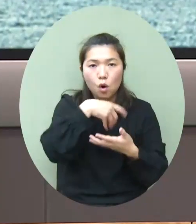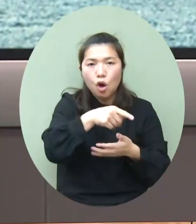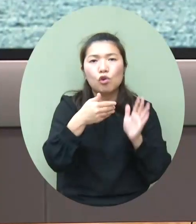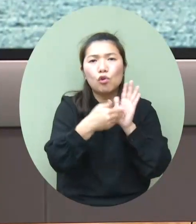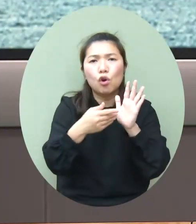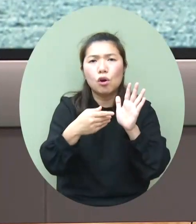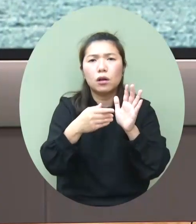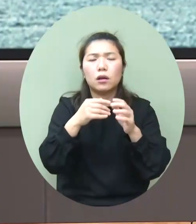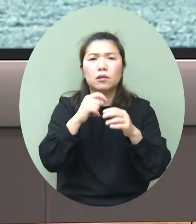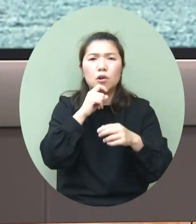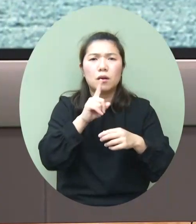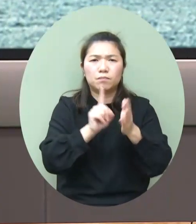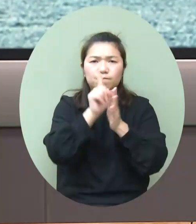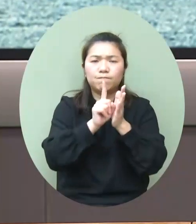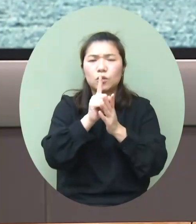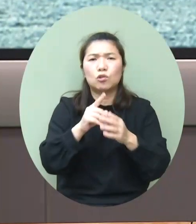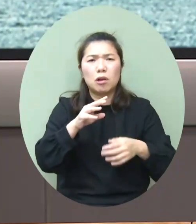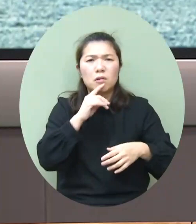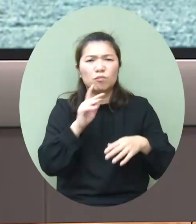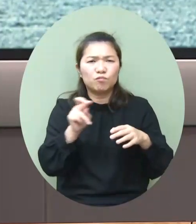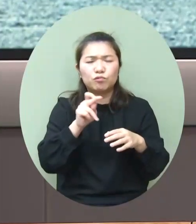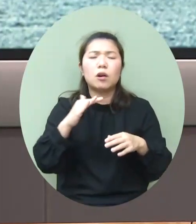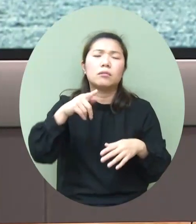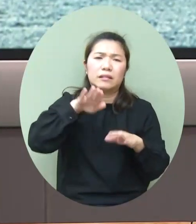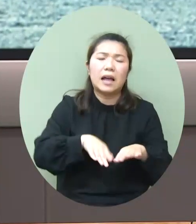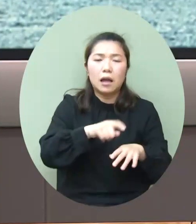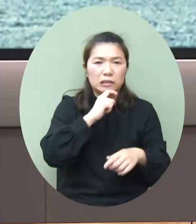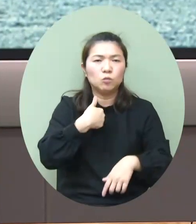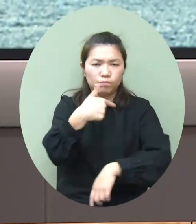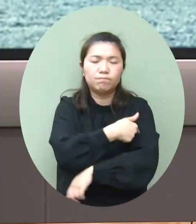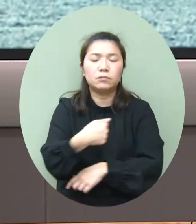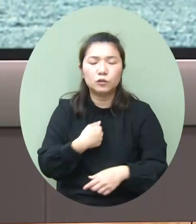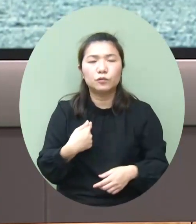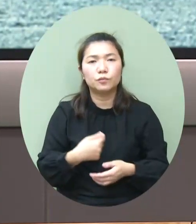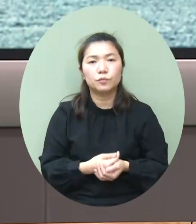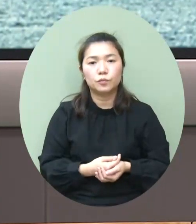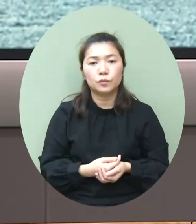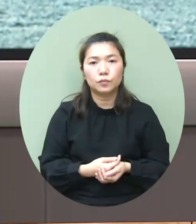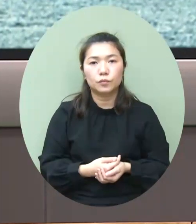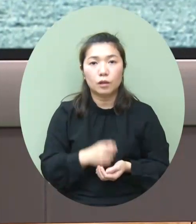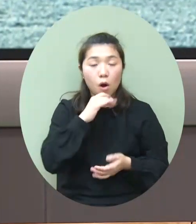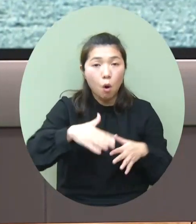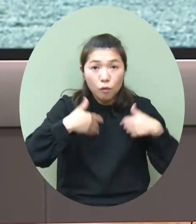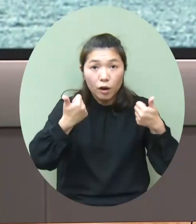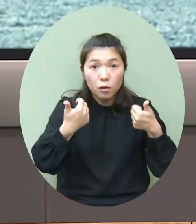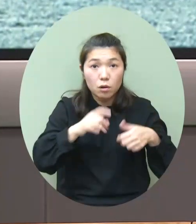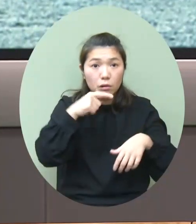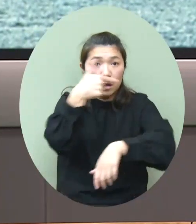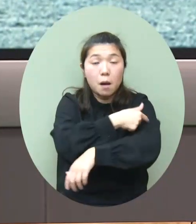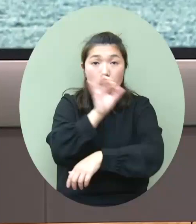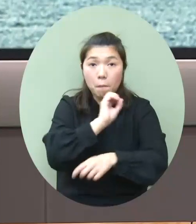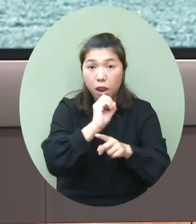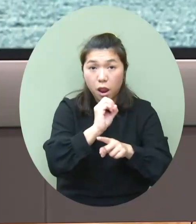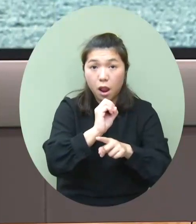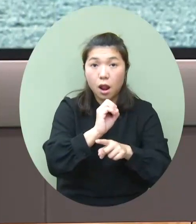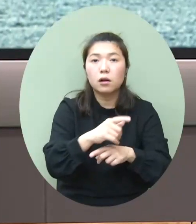内虽然感染了，他的身体的抗体或者是这个免疫力未必足够，所以需要接